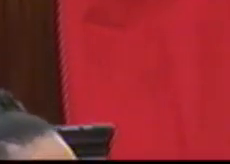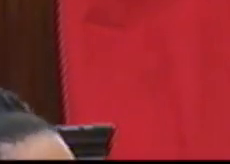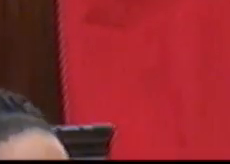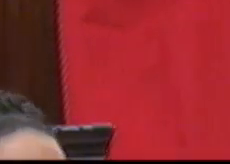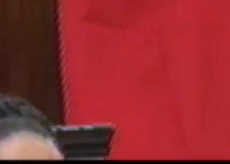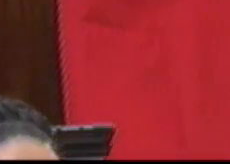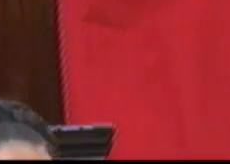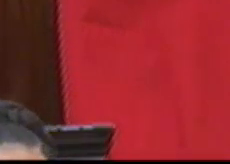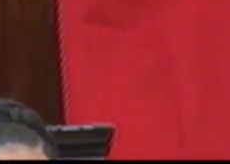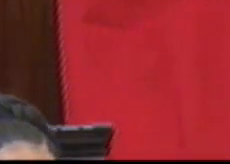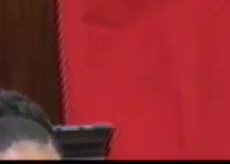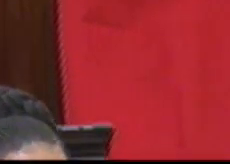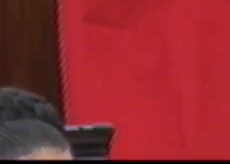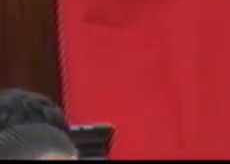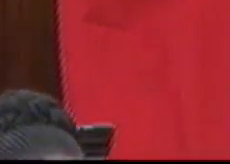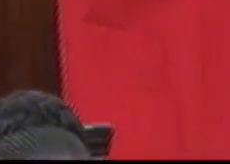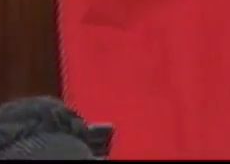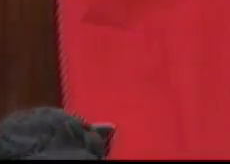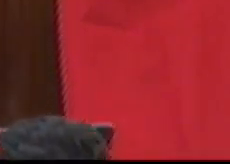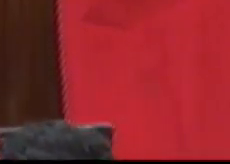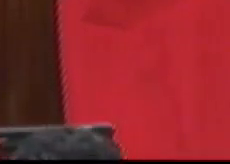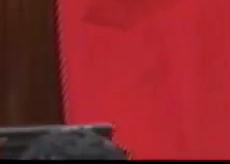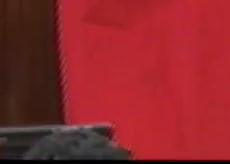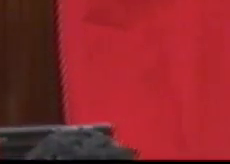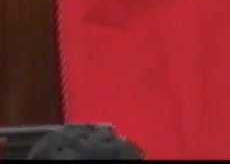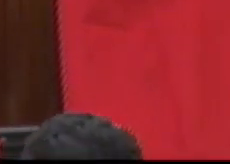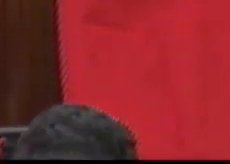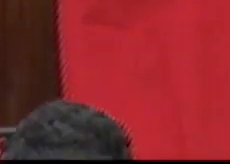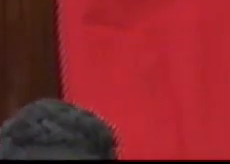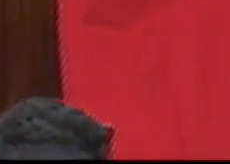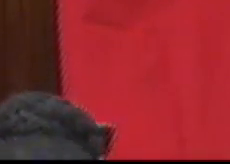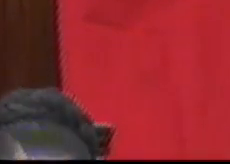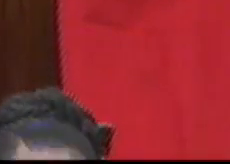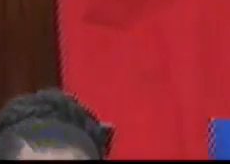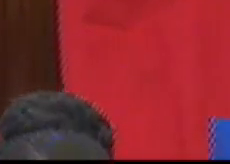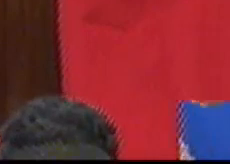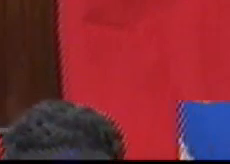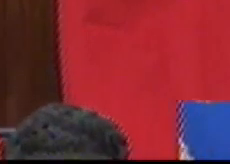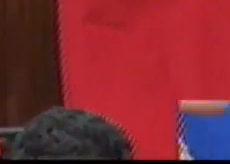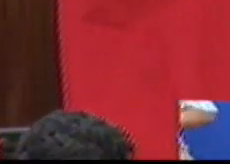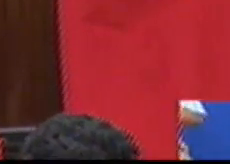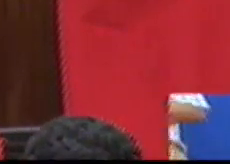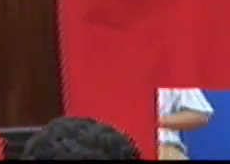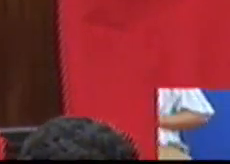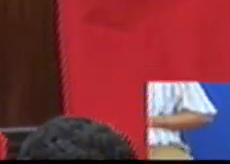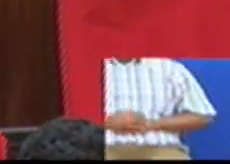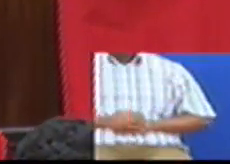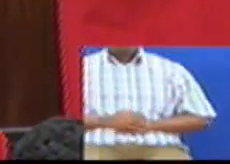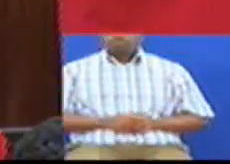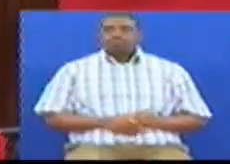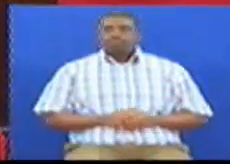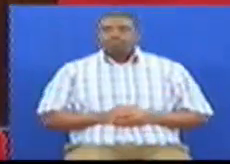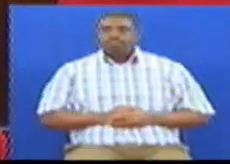TAMISEMI. Kwanza nimshukuru sana Mwenyezi Mungu kunipatia afya ya kusimama hapa na kusema mchana huu